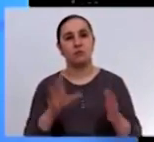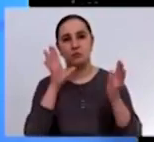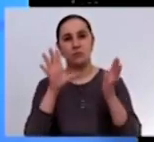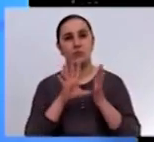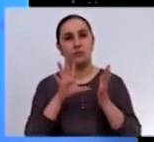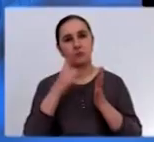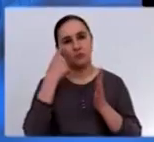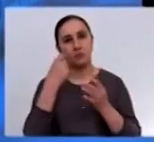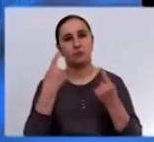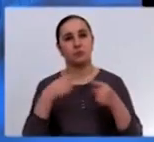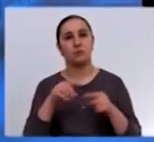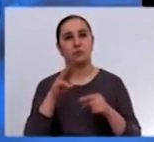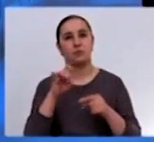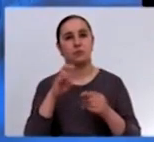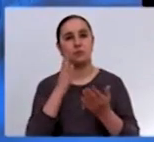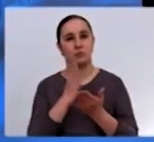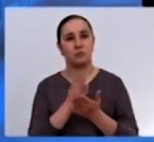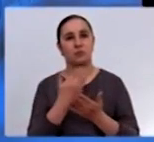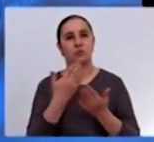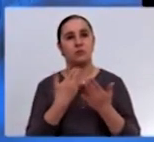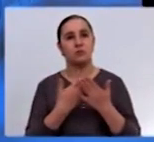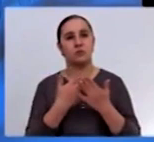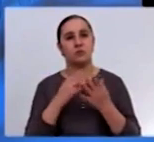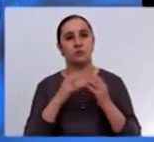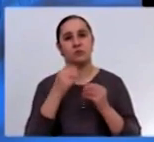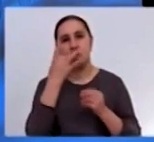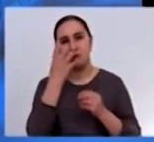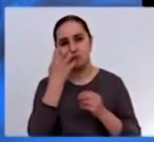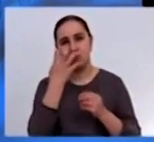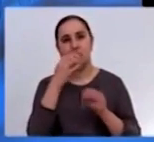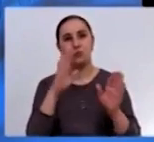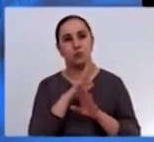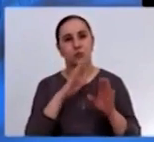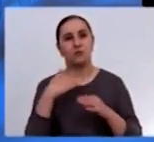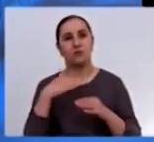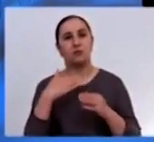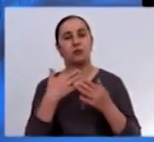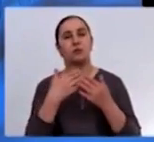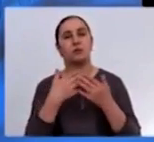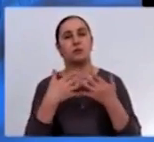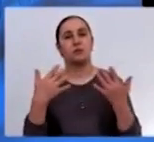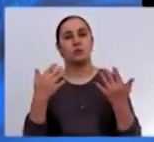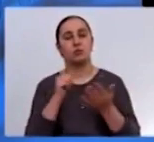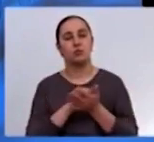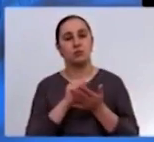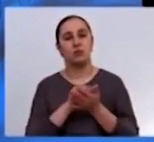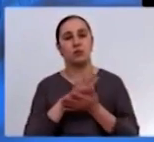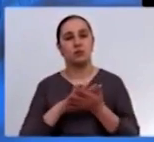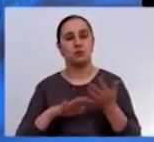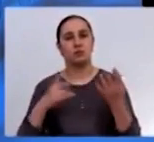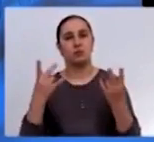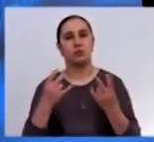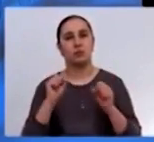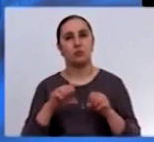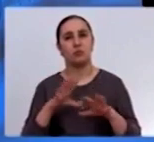Elektron xabarlarning boshqa turlari ham mavjud. Ularga misol tariqasida rasm, musiqa, video va turli xildagi hujjatlar va hokazolar